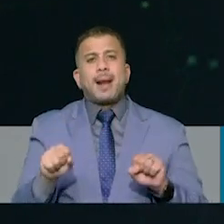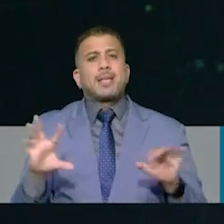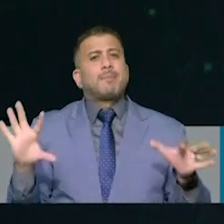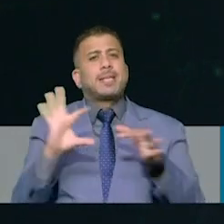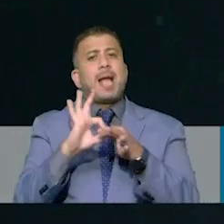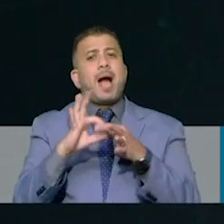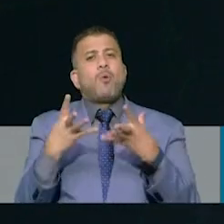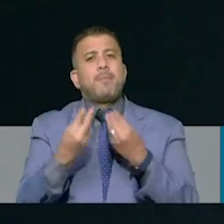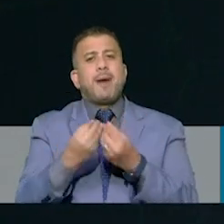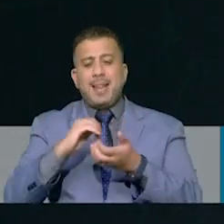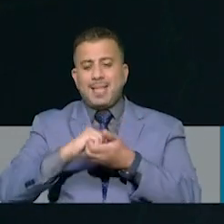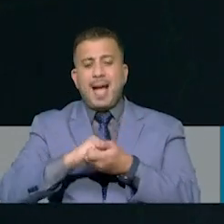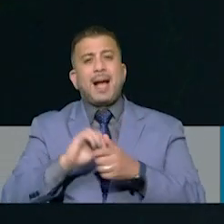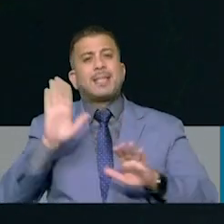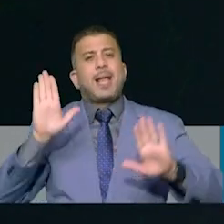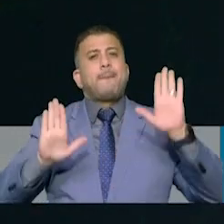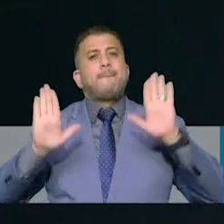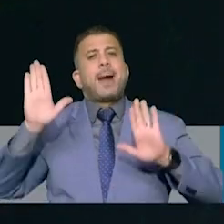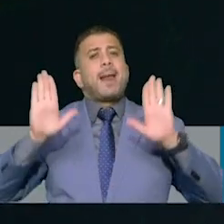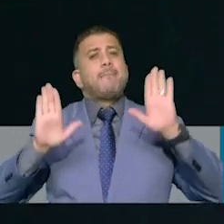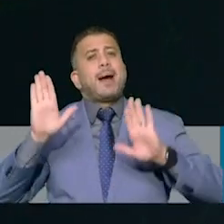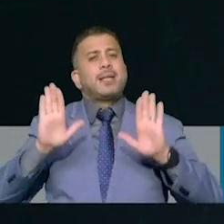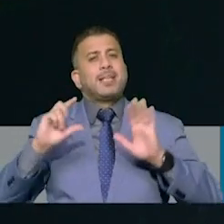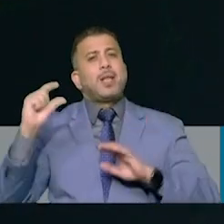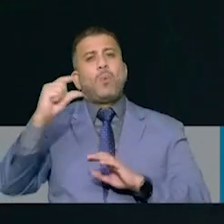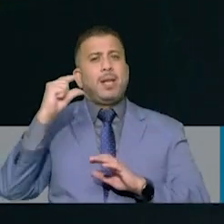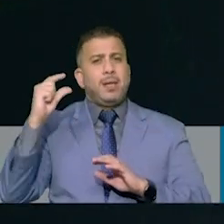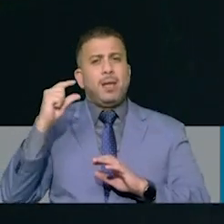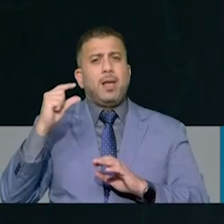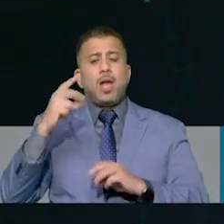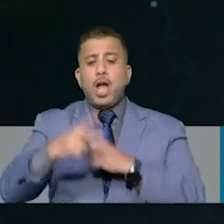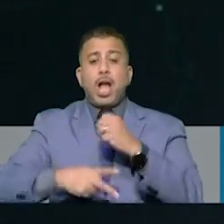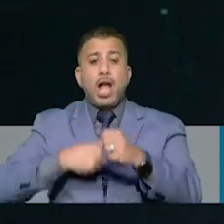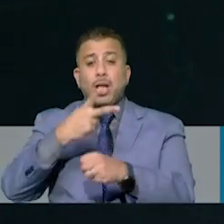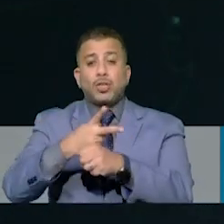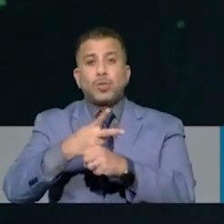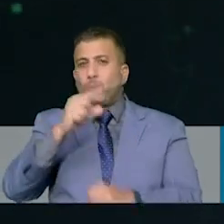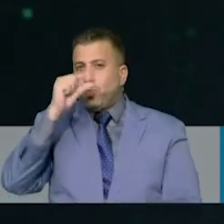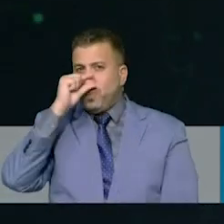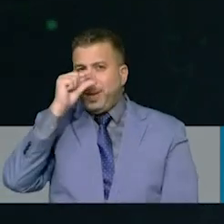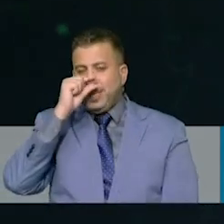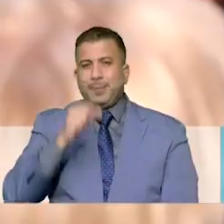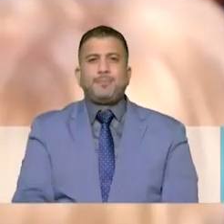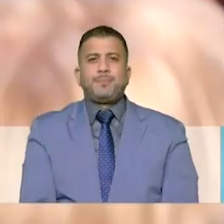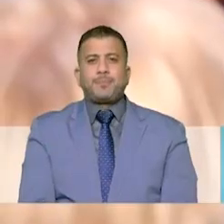الذي ينظمه المجلس بالتعاون مع الاتحاد البرلماني الدولي في اكسبو